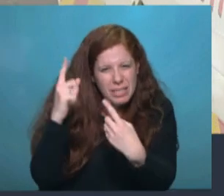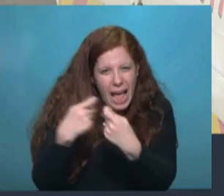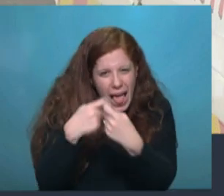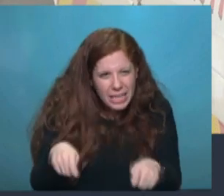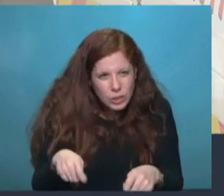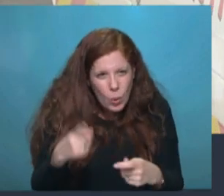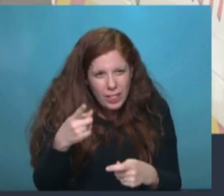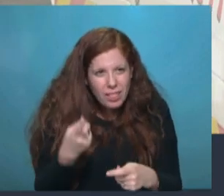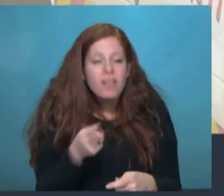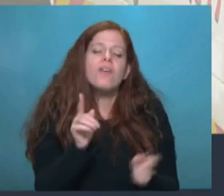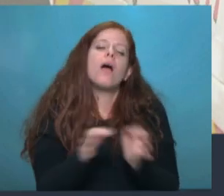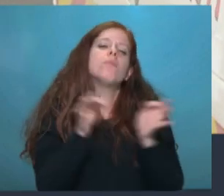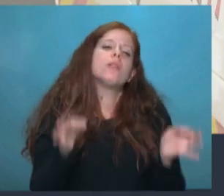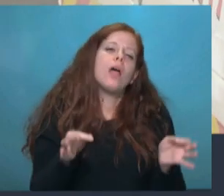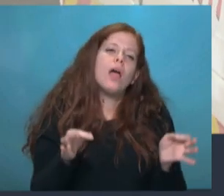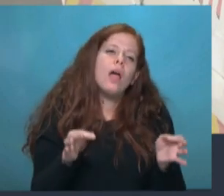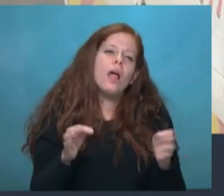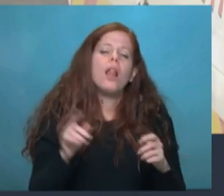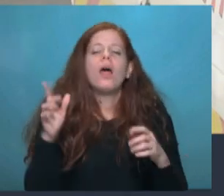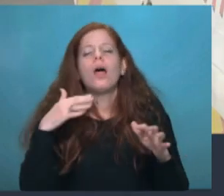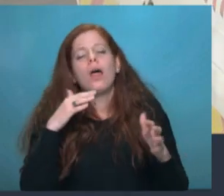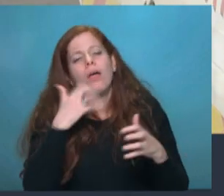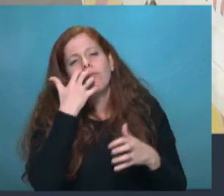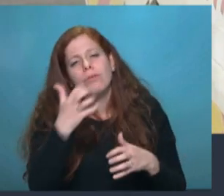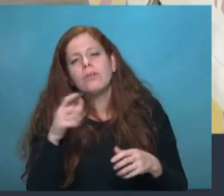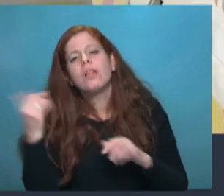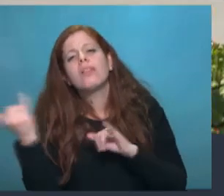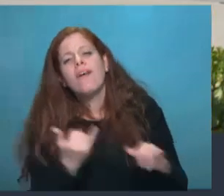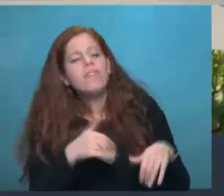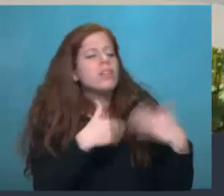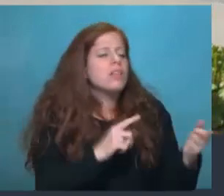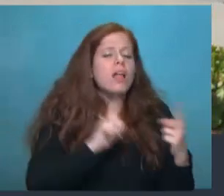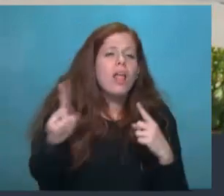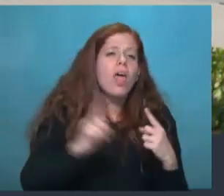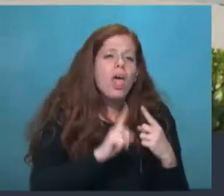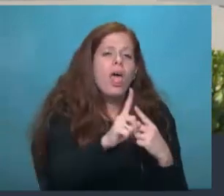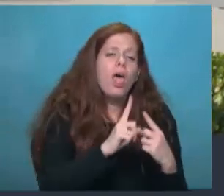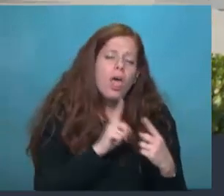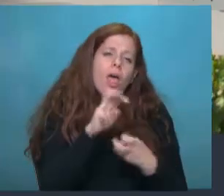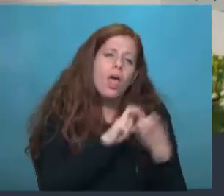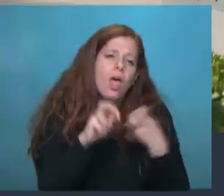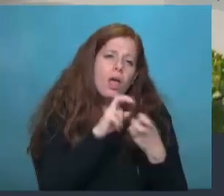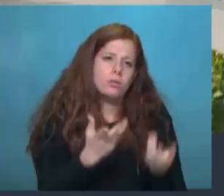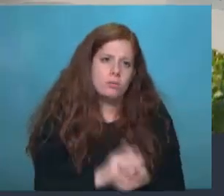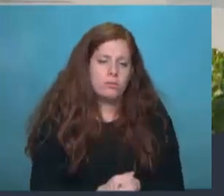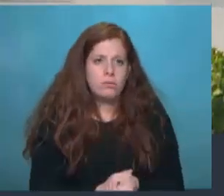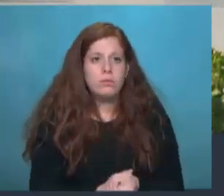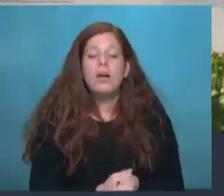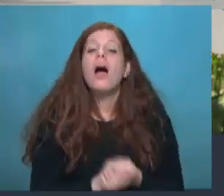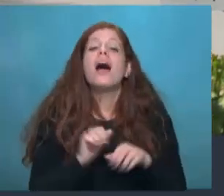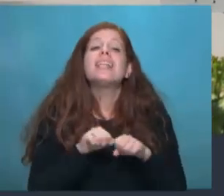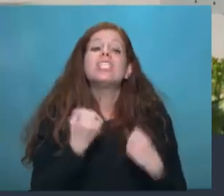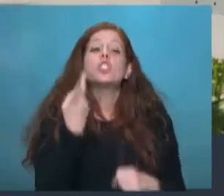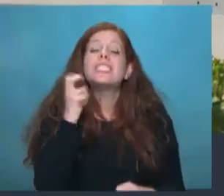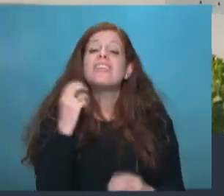וכאן מתחילה מסכת הלך ותבוא ותביא ותתן וזה. היה נזק של 20 ומשהו אלף